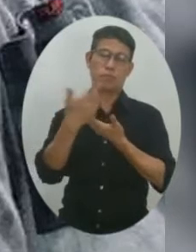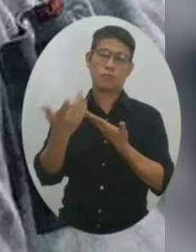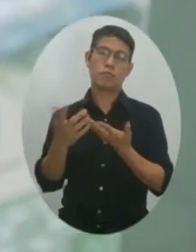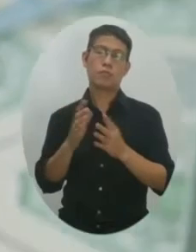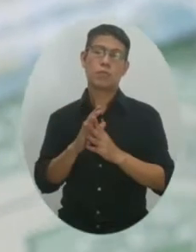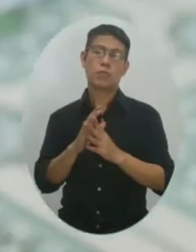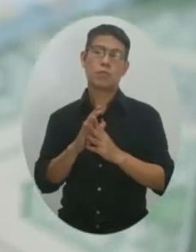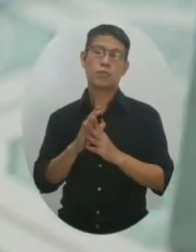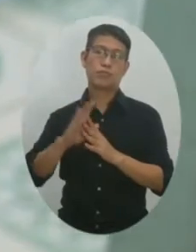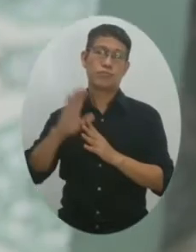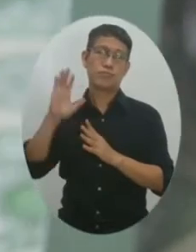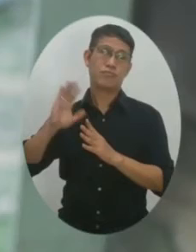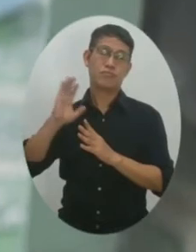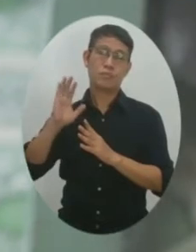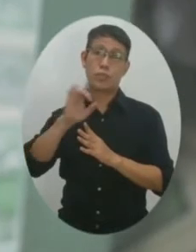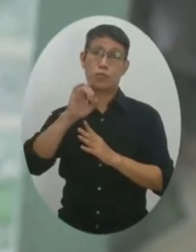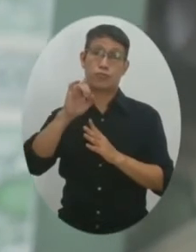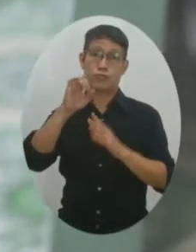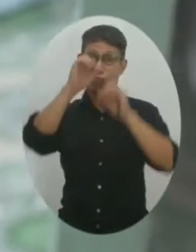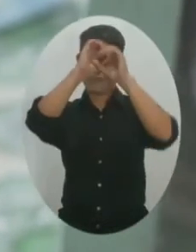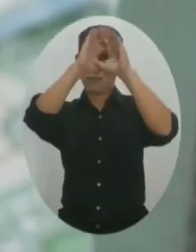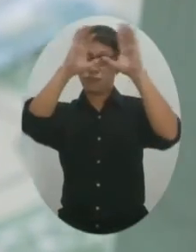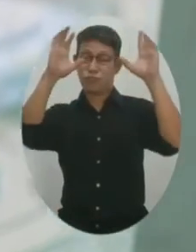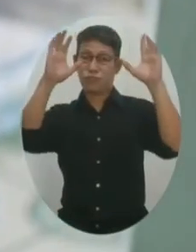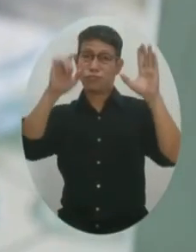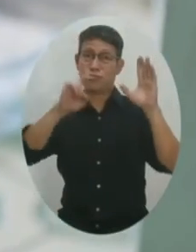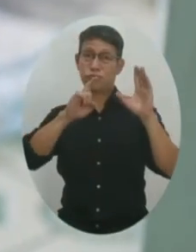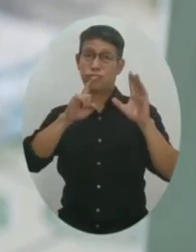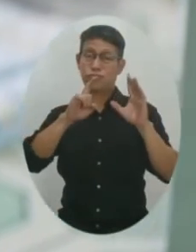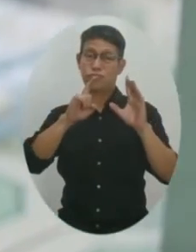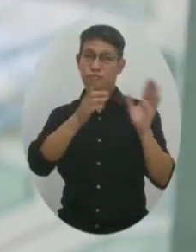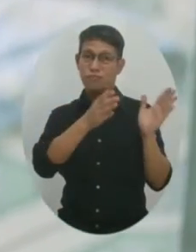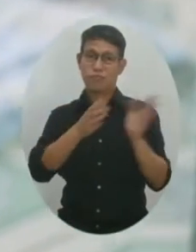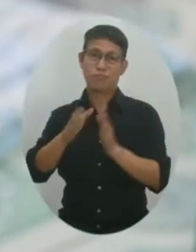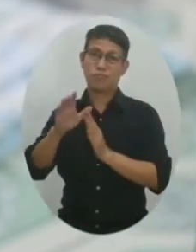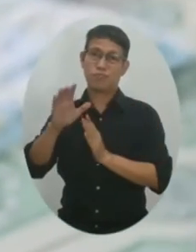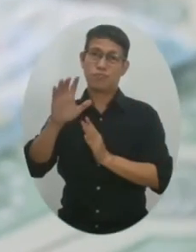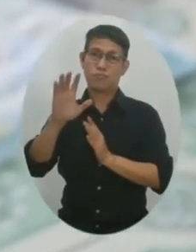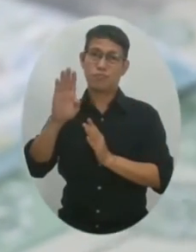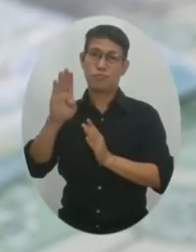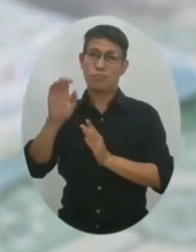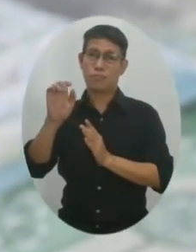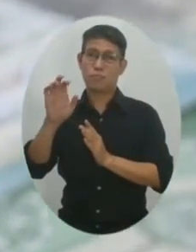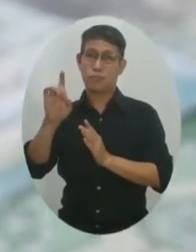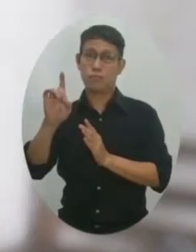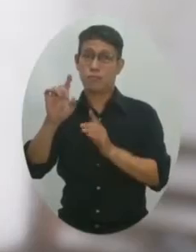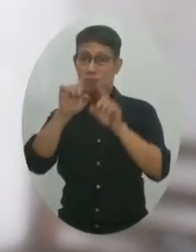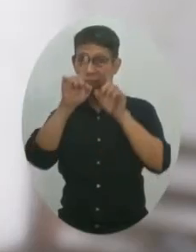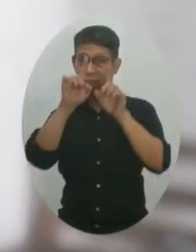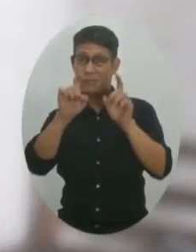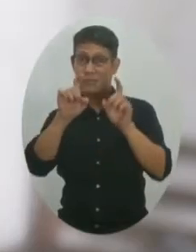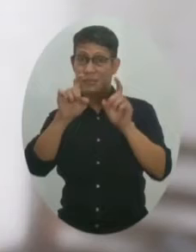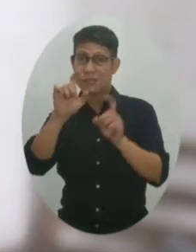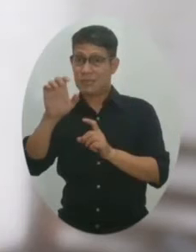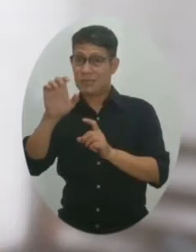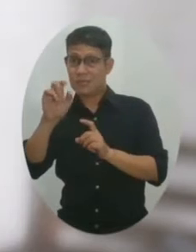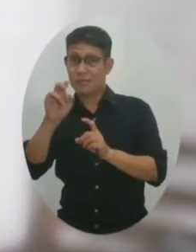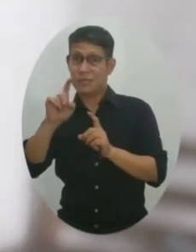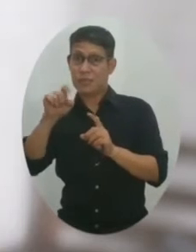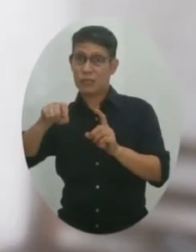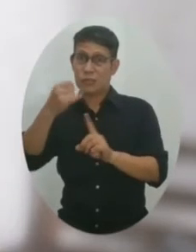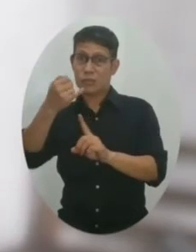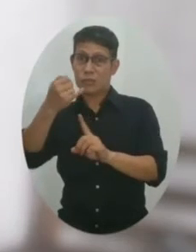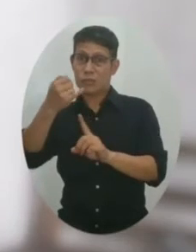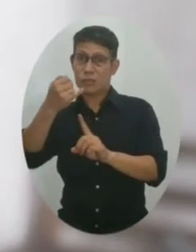rin po. Ang before po talaga, pangarap ko tayo mag-take ng board. And then, plan ko po talaga for the month